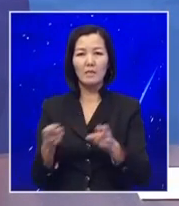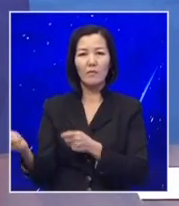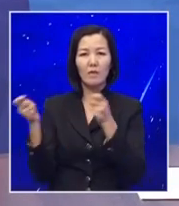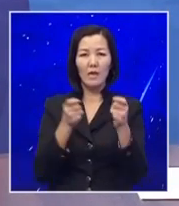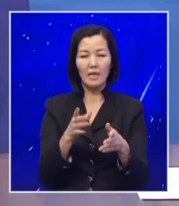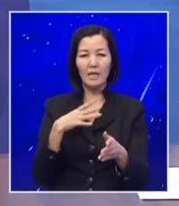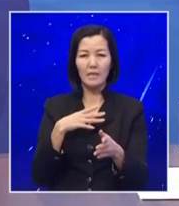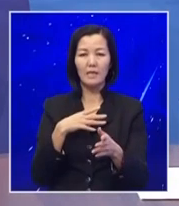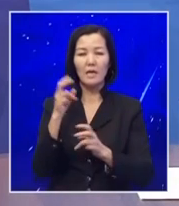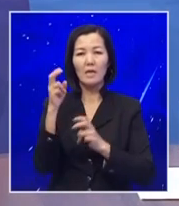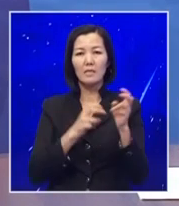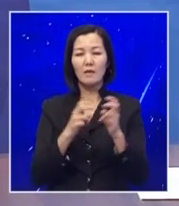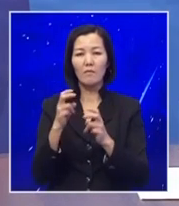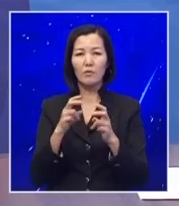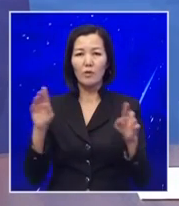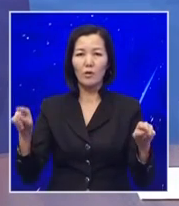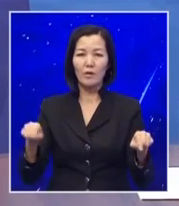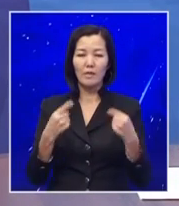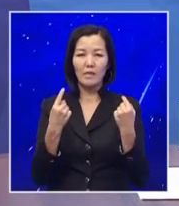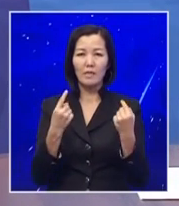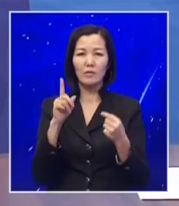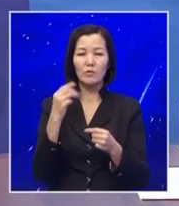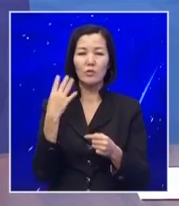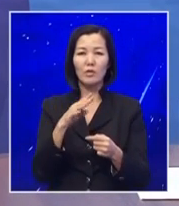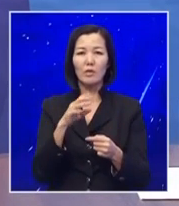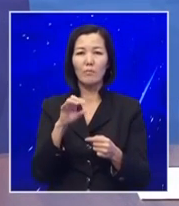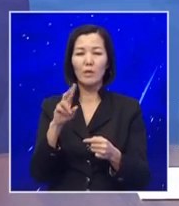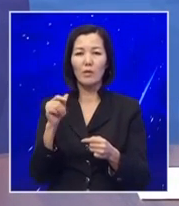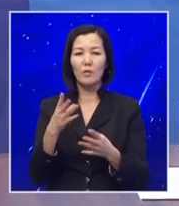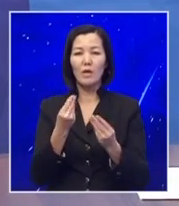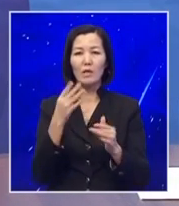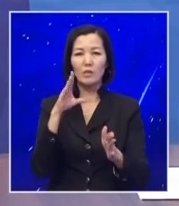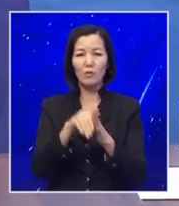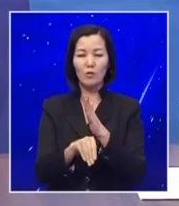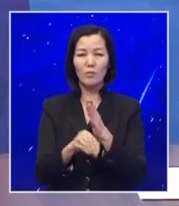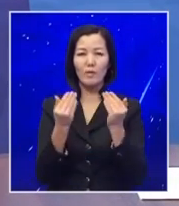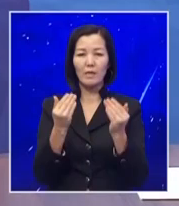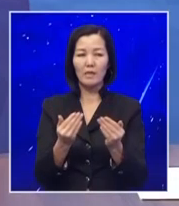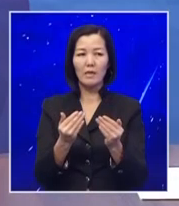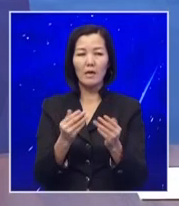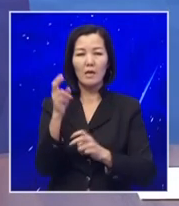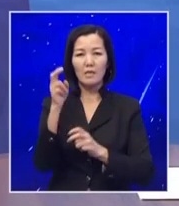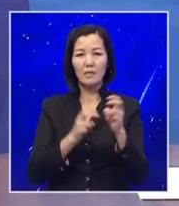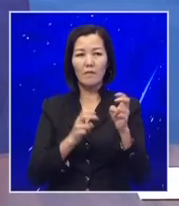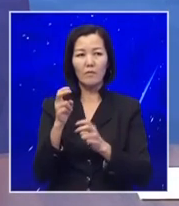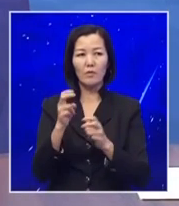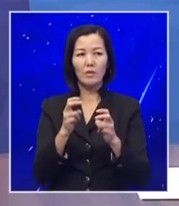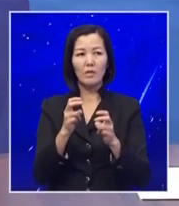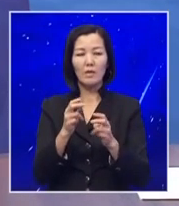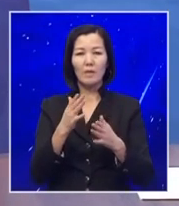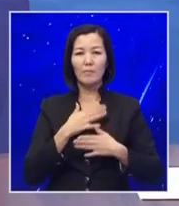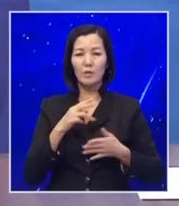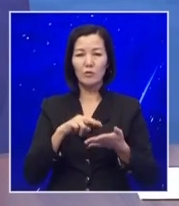былтыр зауытты модернизация жасап өткізгеміз, 140 миллион теңге зауыт инвестиция құйып. Енді бұл зауыт